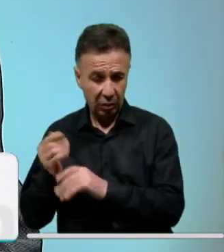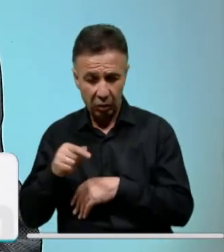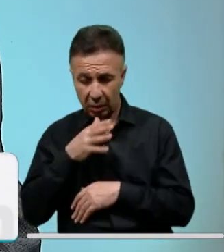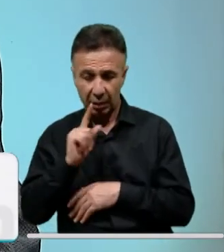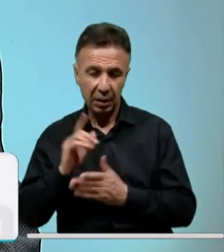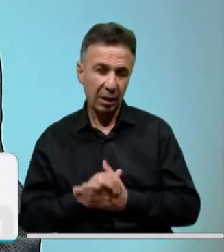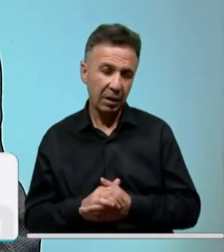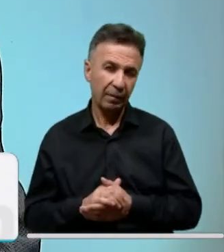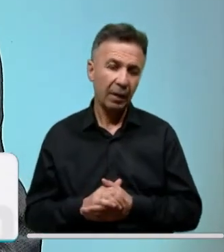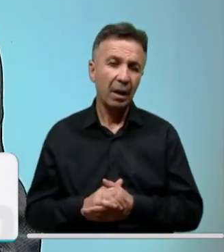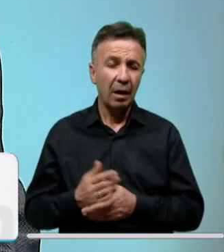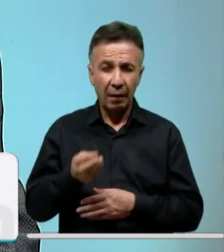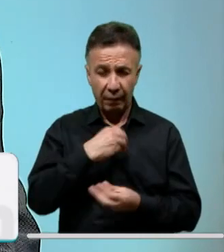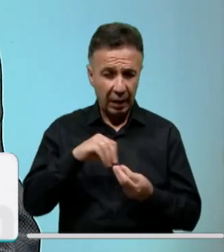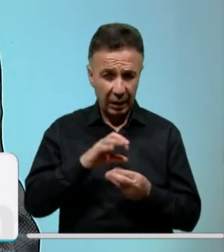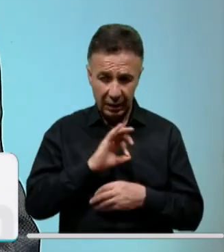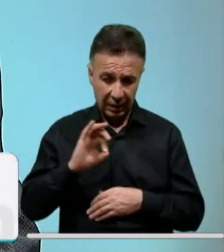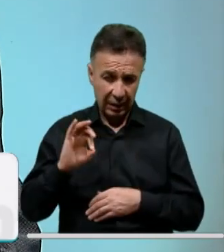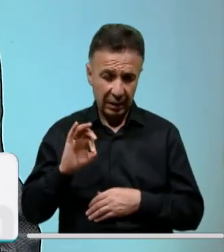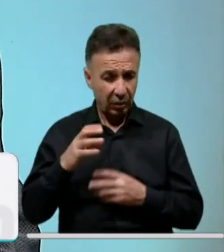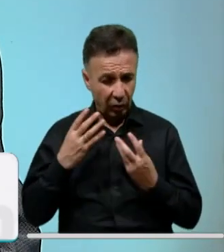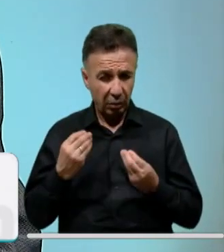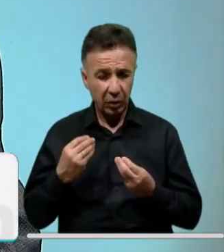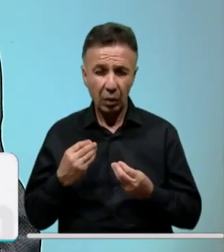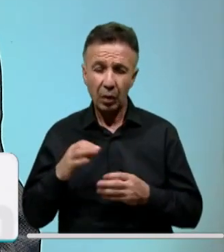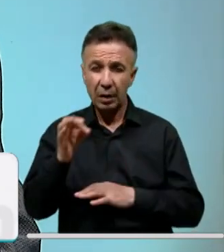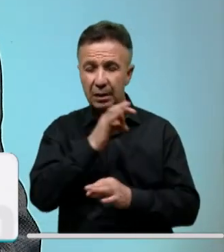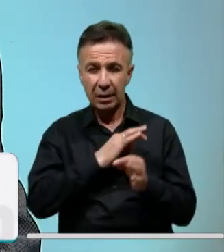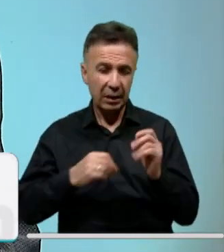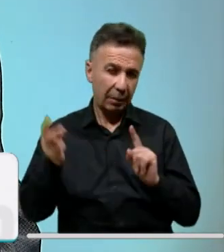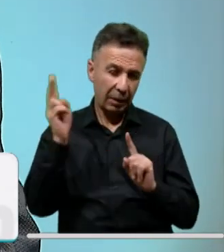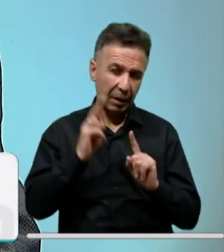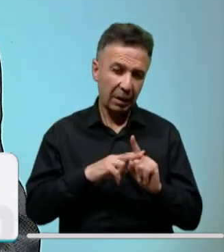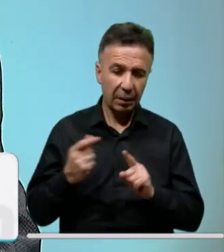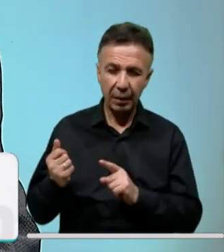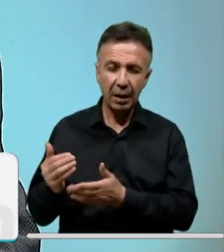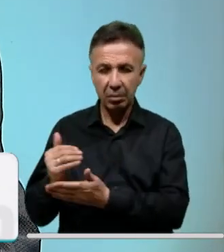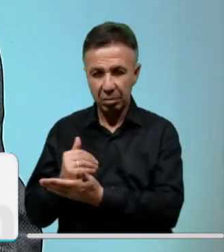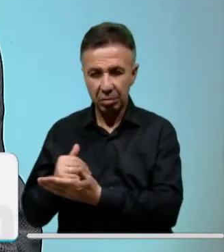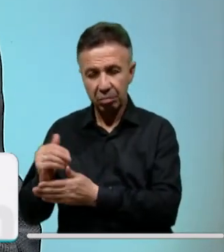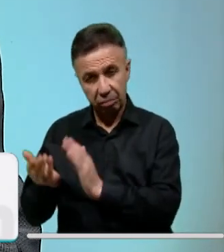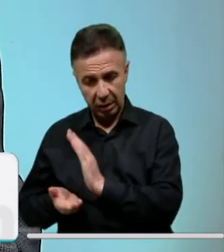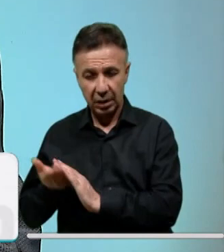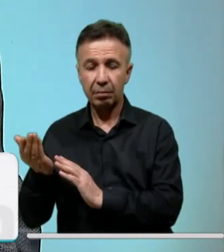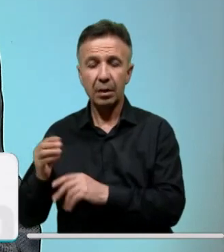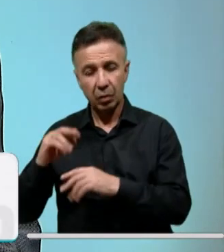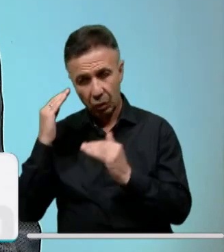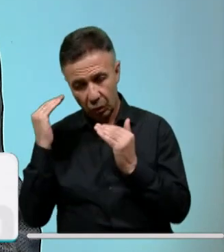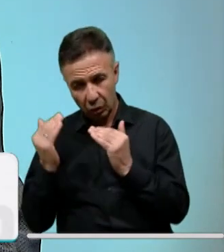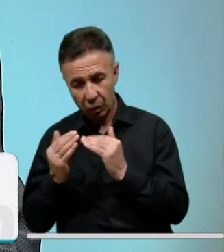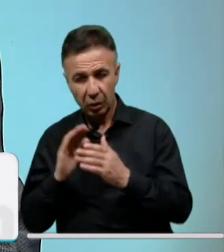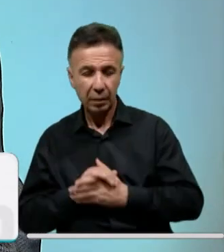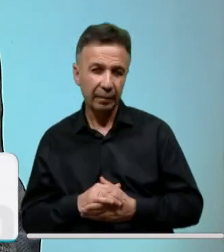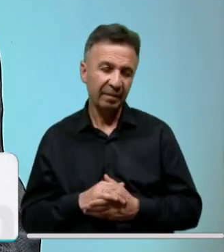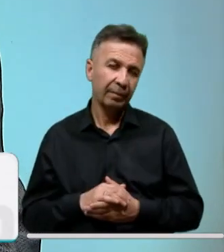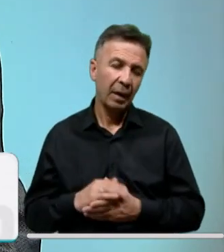Meşru çerçevede çalışıyor ise o sisteme katılıp, birikimlerinizi orada değerlendirmeniz mümkündür. Dinin onaylamadığı